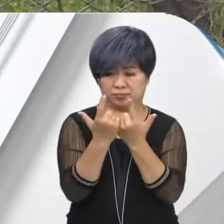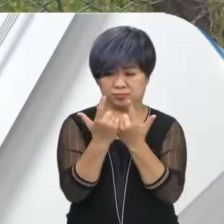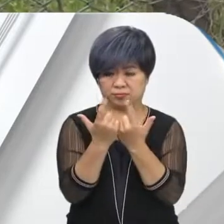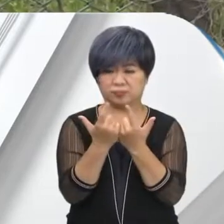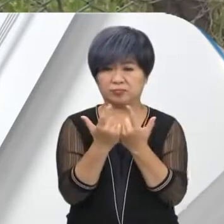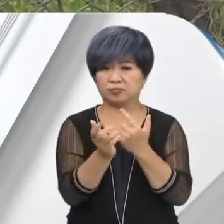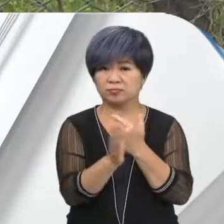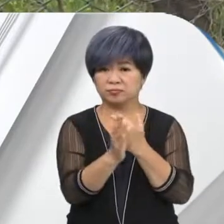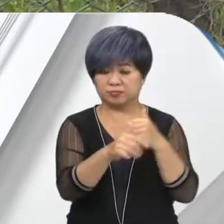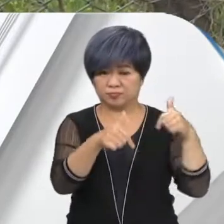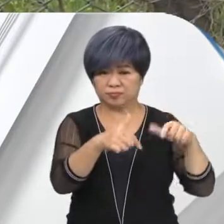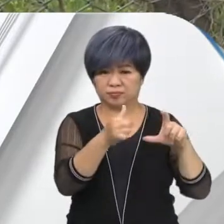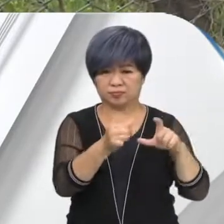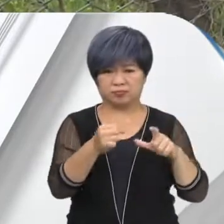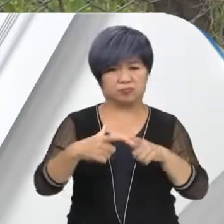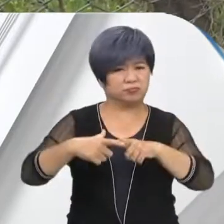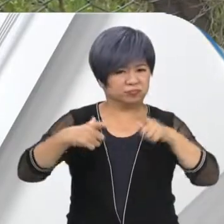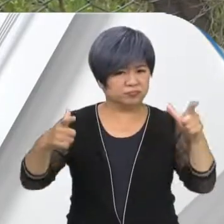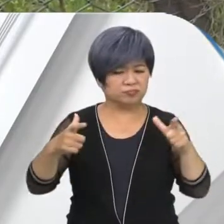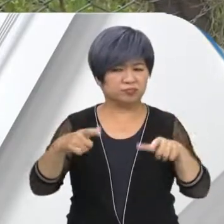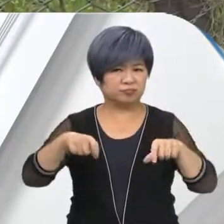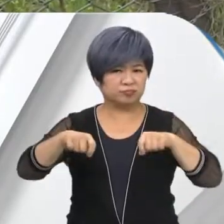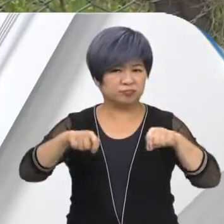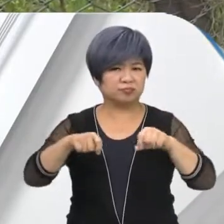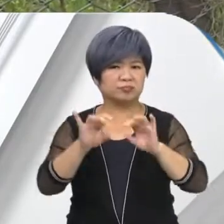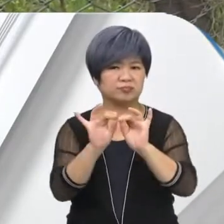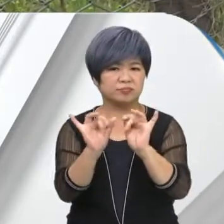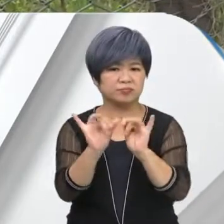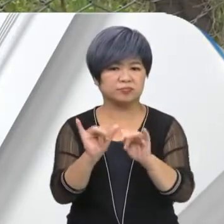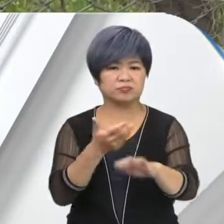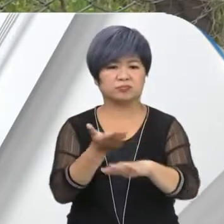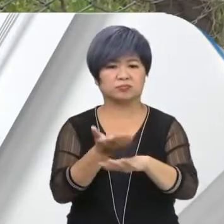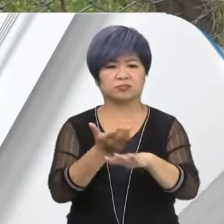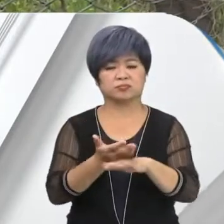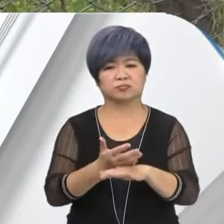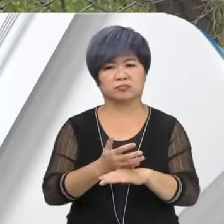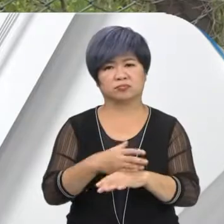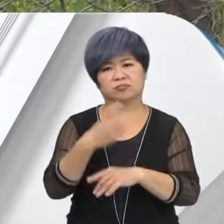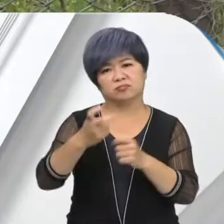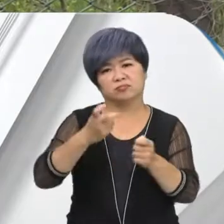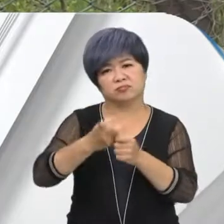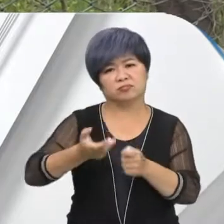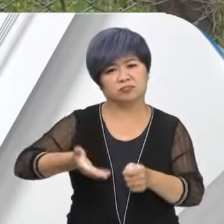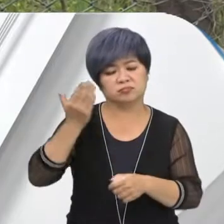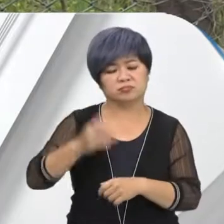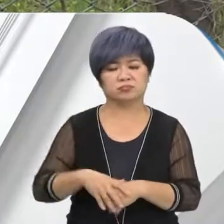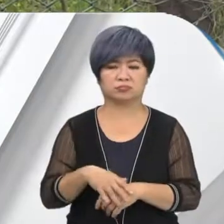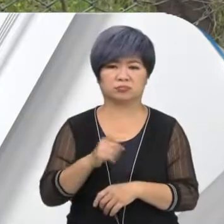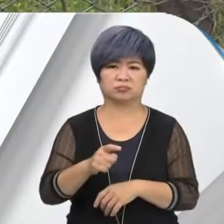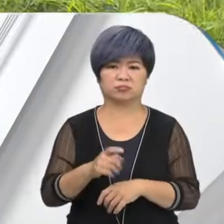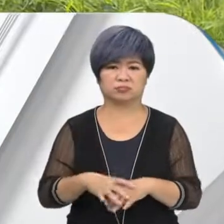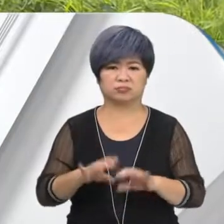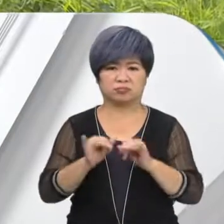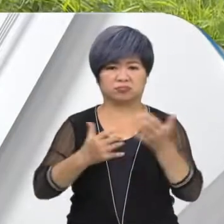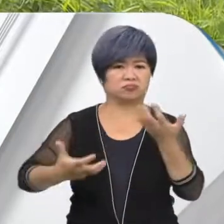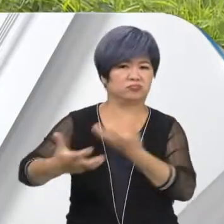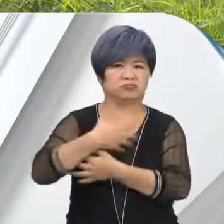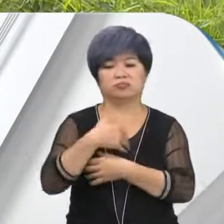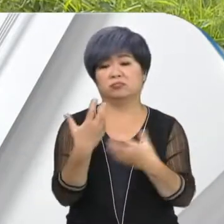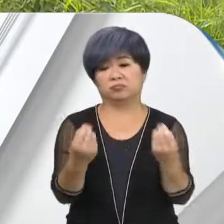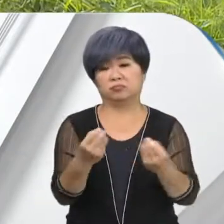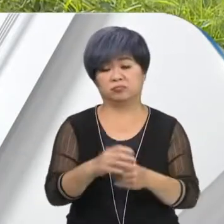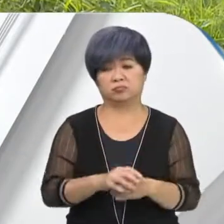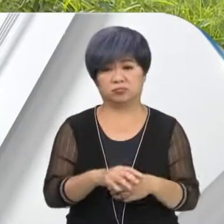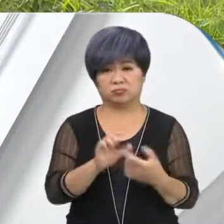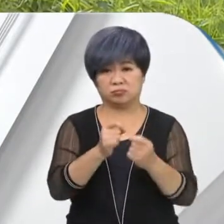边最大的一个公园的预定地。那可是摆了10几20年哈，那始终是没有去征收。那附近居民